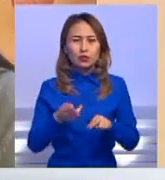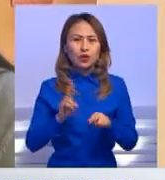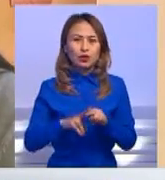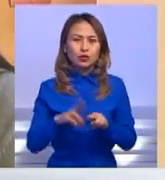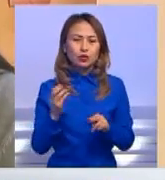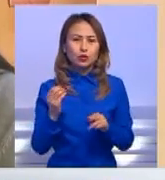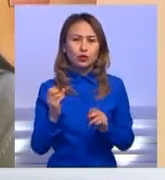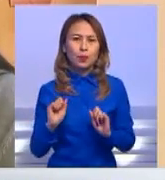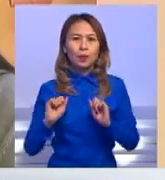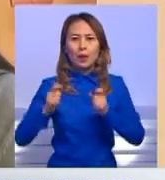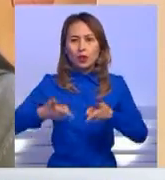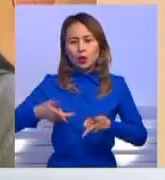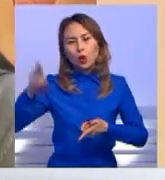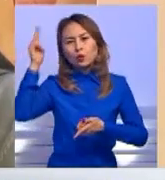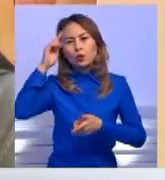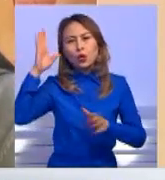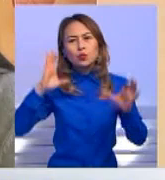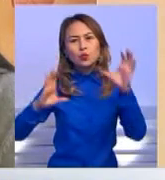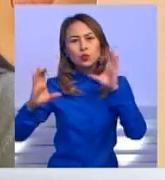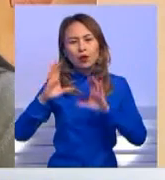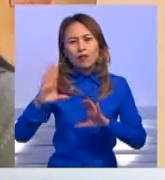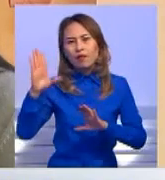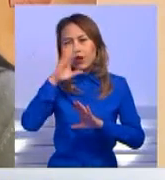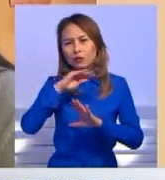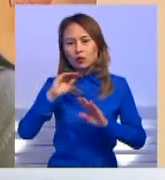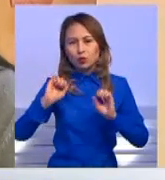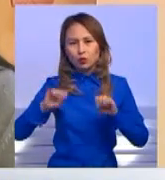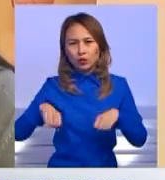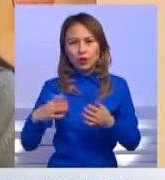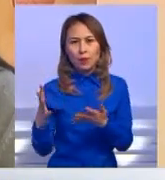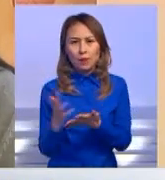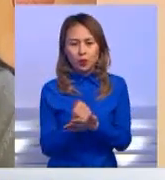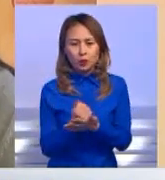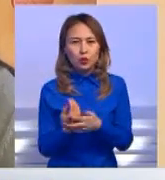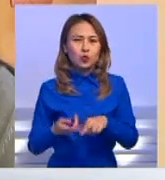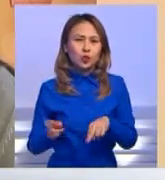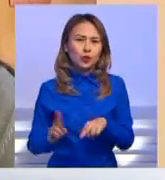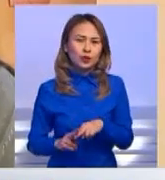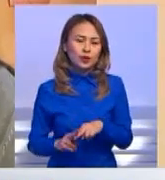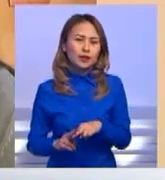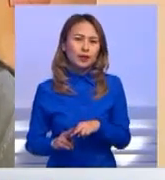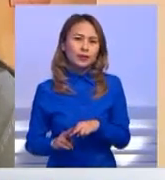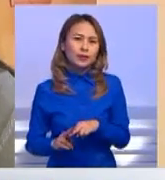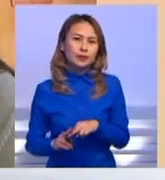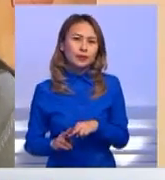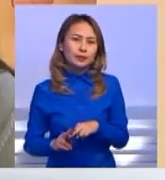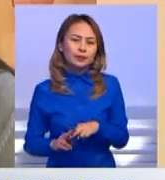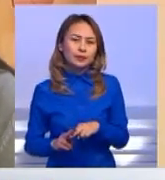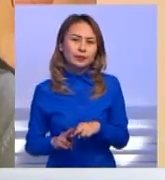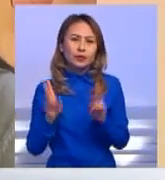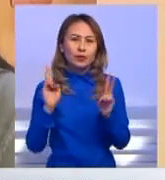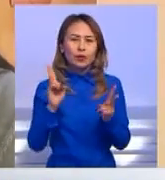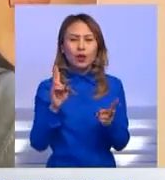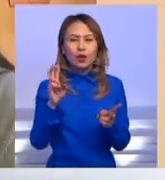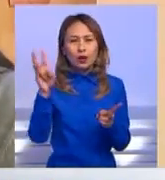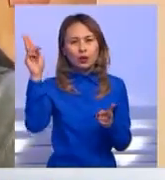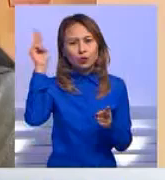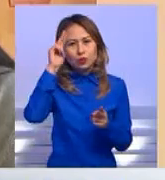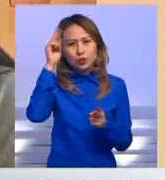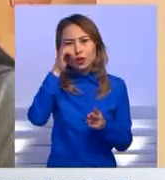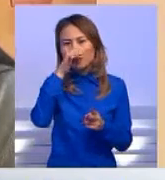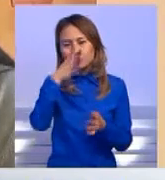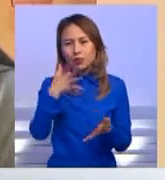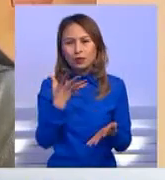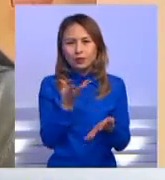түсетін студенттер қауымына өте үлкен мүмкіндік береді. Және де осы ақылы оқи алмайтын студенттер бізде өте